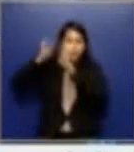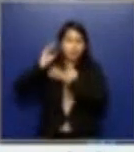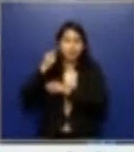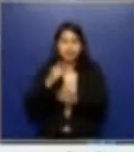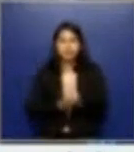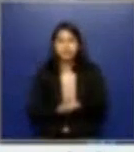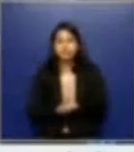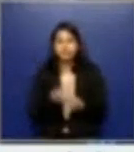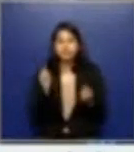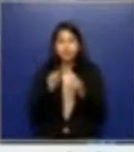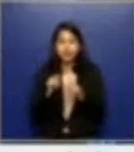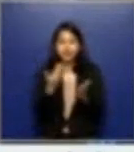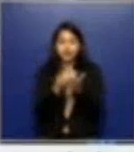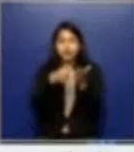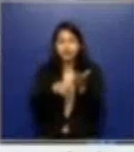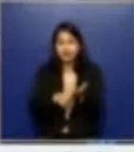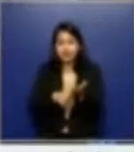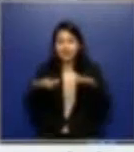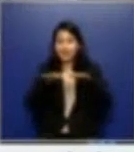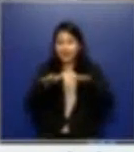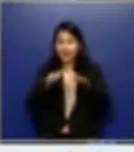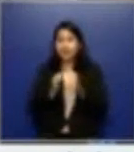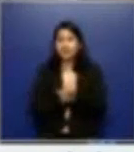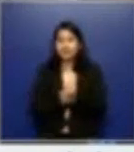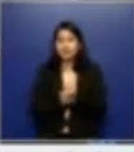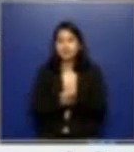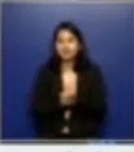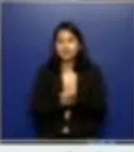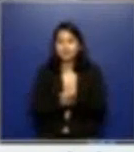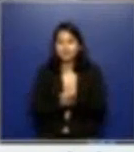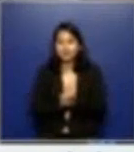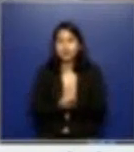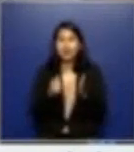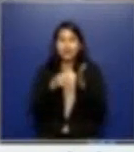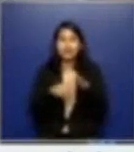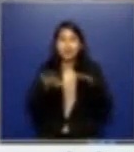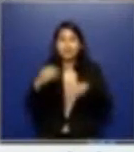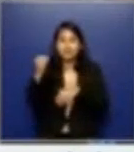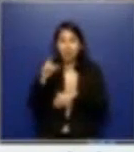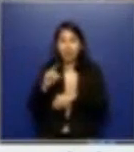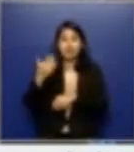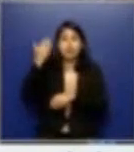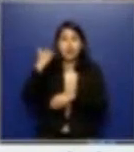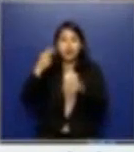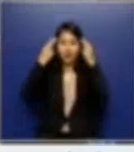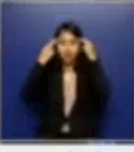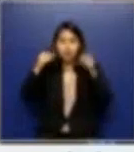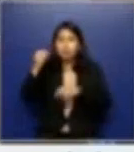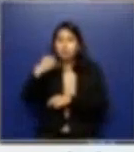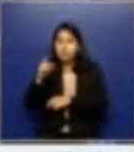หนึ่งก็คือว่าหนี้สาธารณะที่ท่านบอกว่าท่านวันก่อนท่านนายกบอกว่